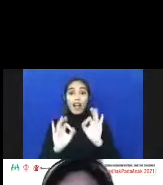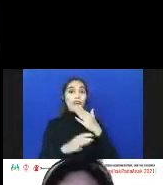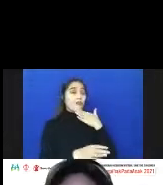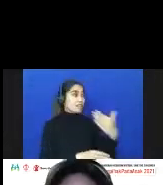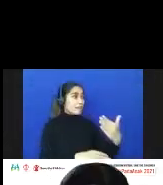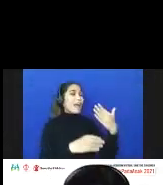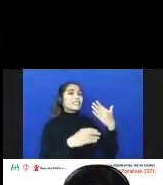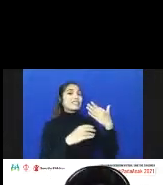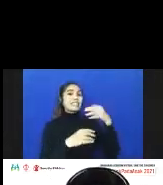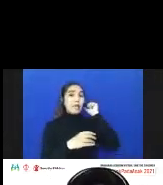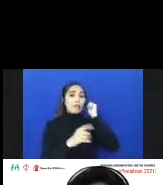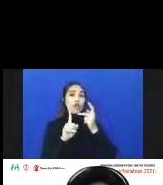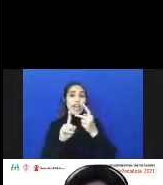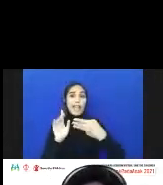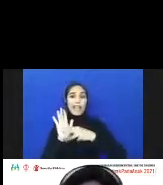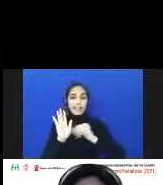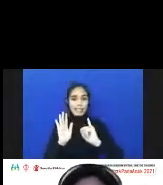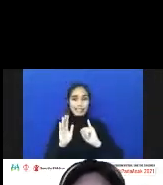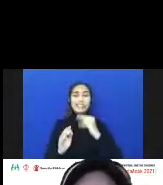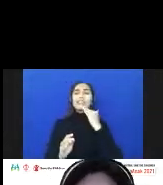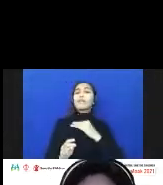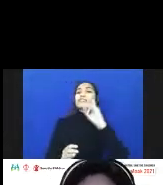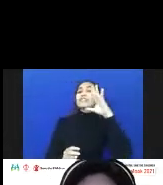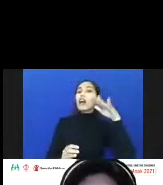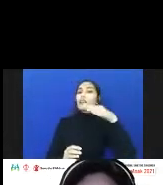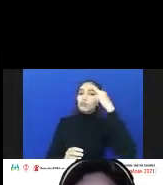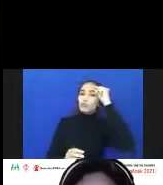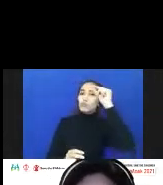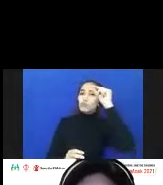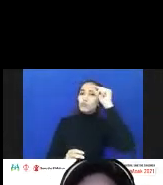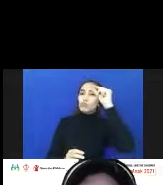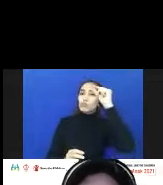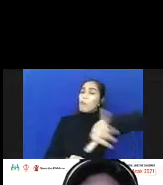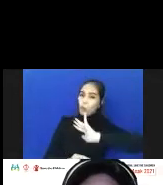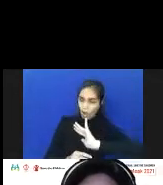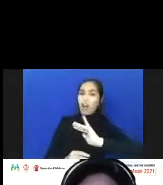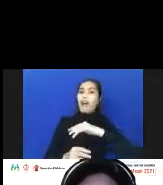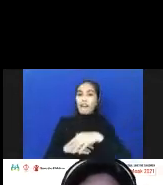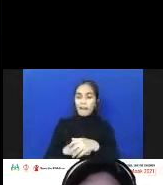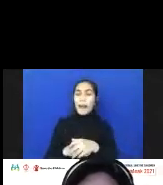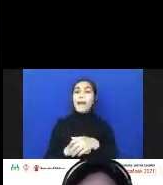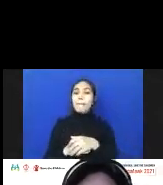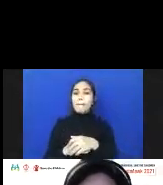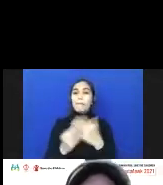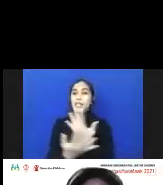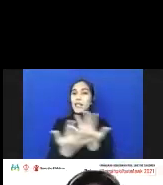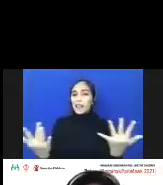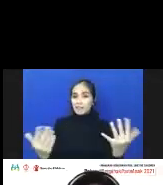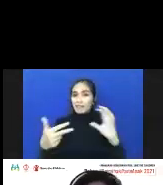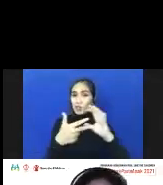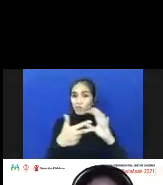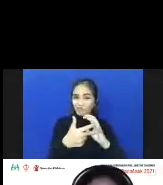Bu Heni. Selamat siang untuk semua peserta pada pertemuan siang ini.